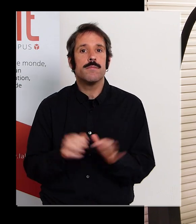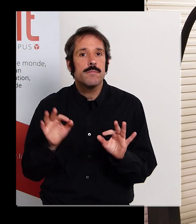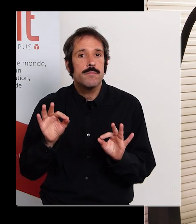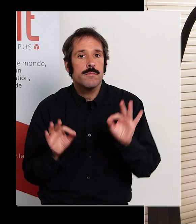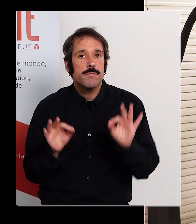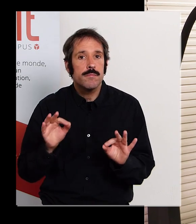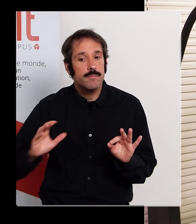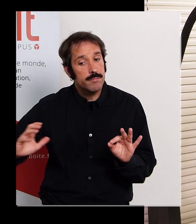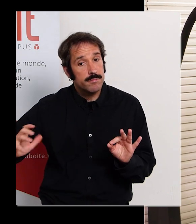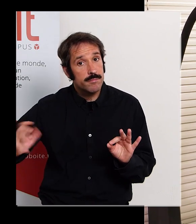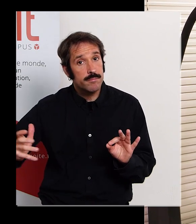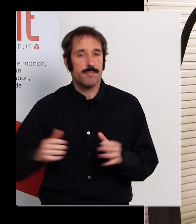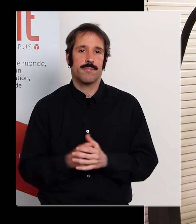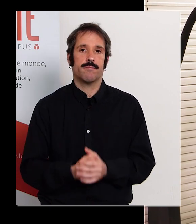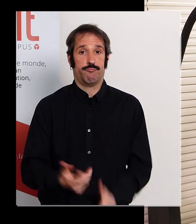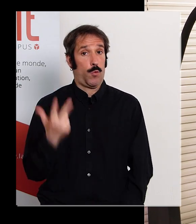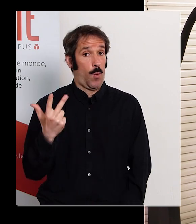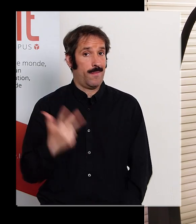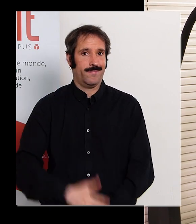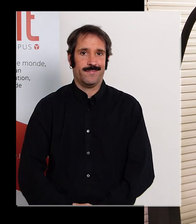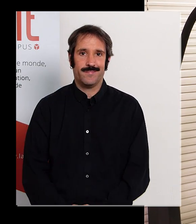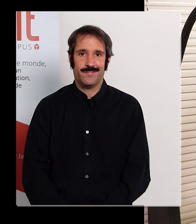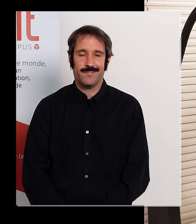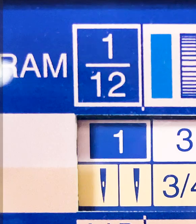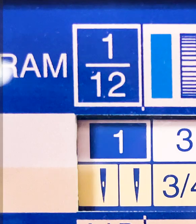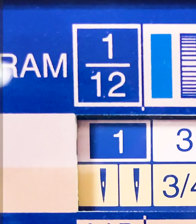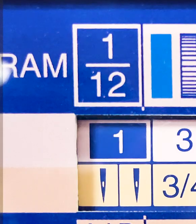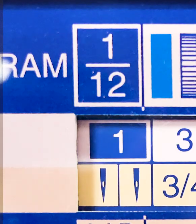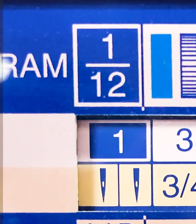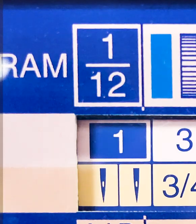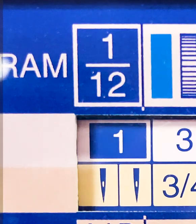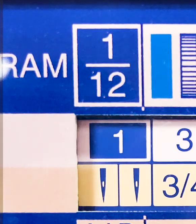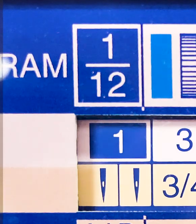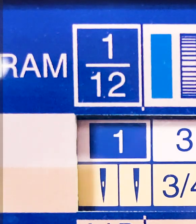nous réglons la valeur du volant à 3.